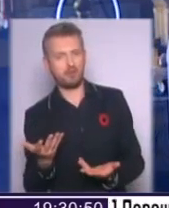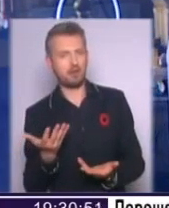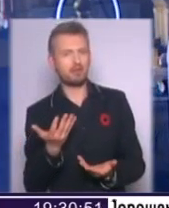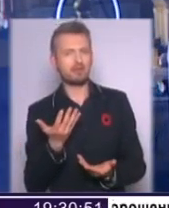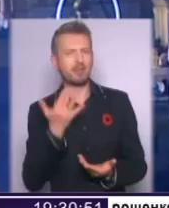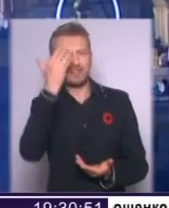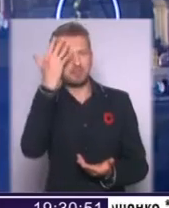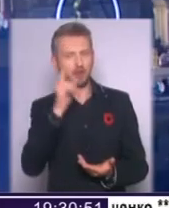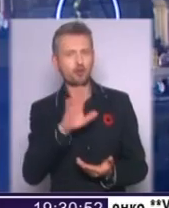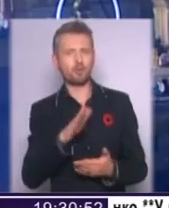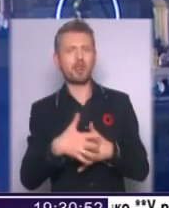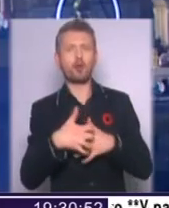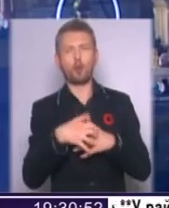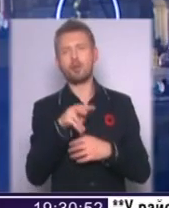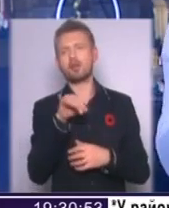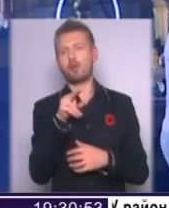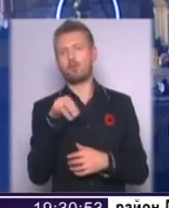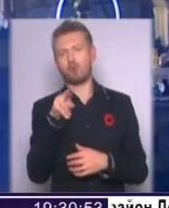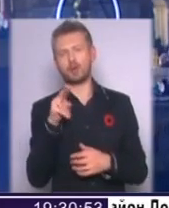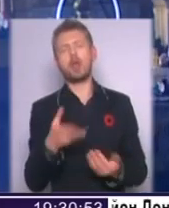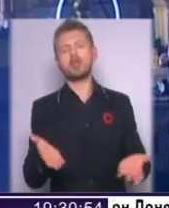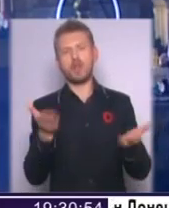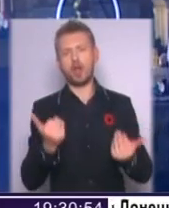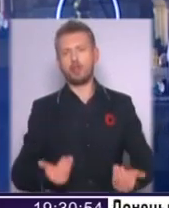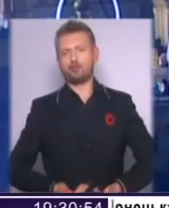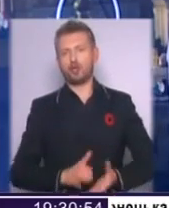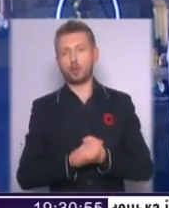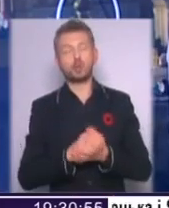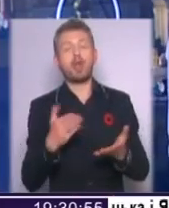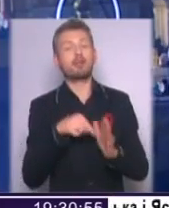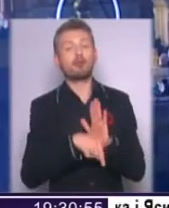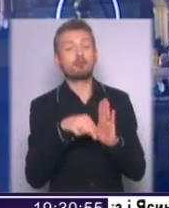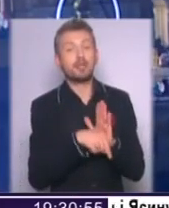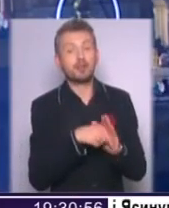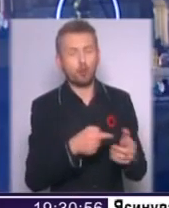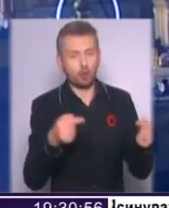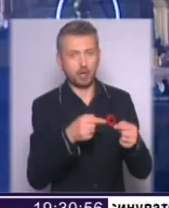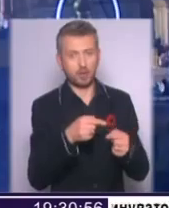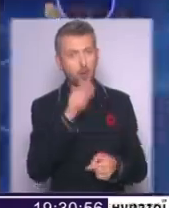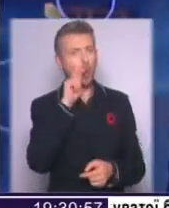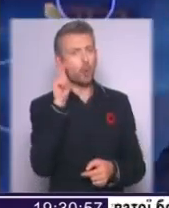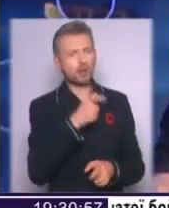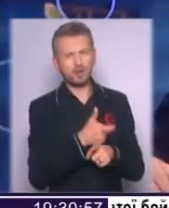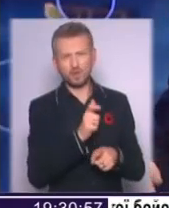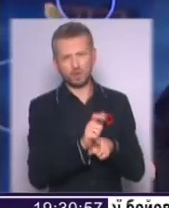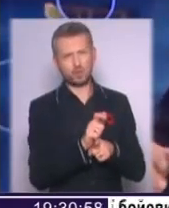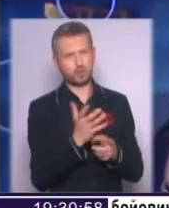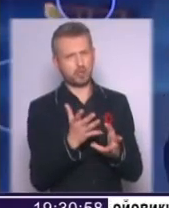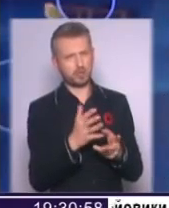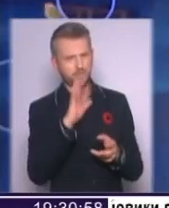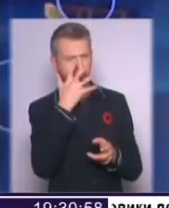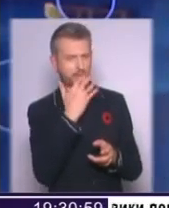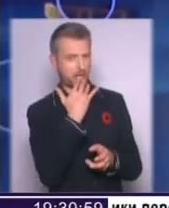як кіт Леопольд, давайте жити дружно, а от смисл, який конкретний, бо українці ж дуже прагматична нація. Ну, це, знаєте, от свого часу дуже